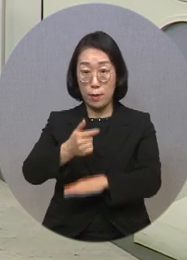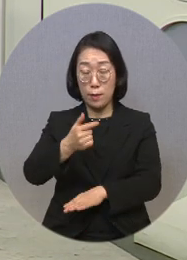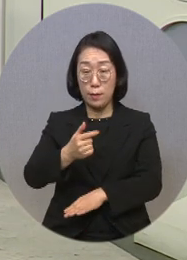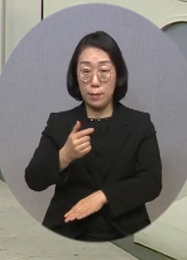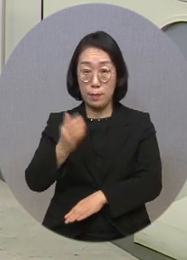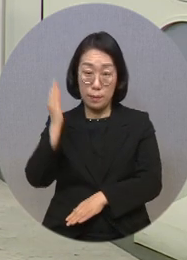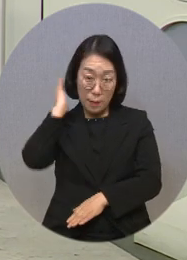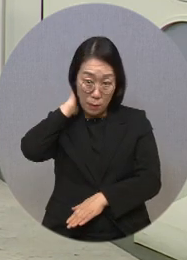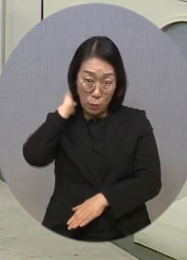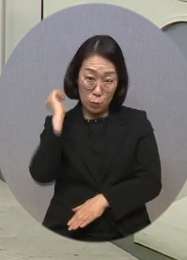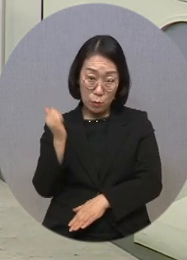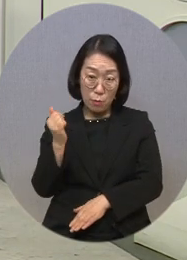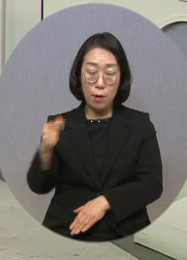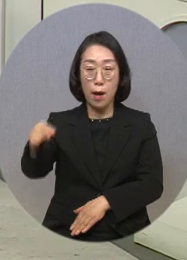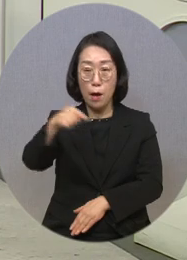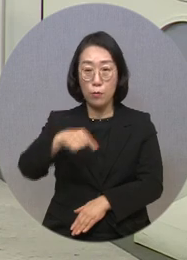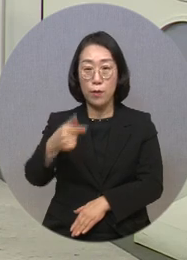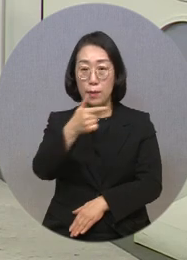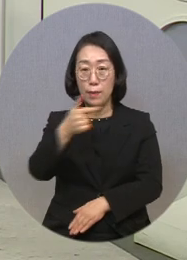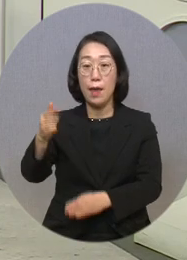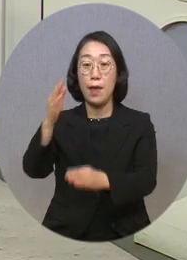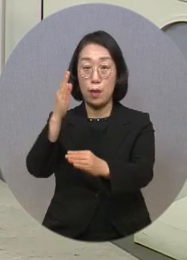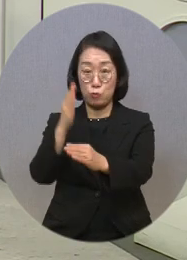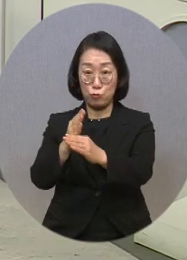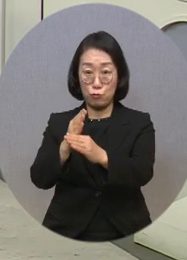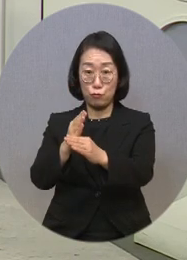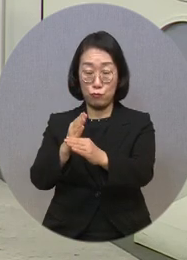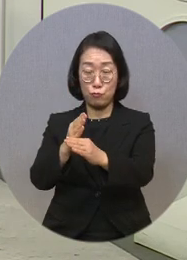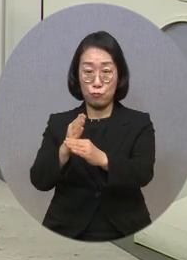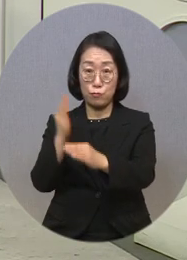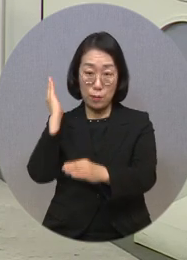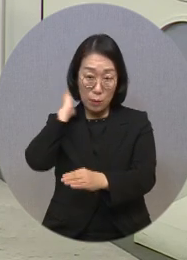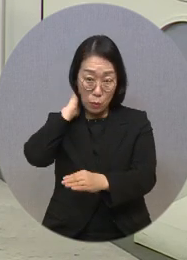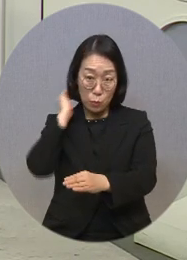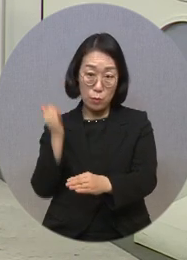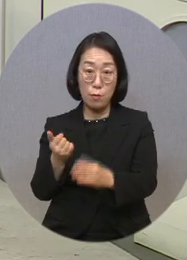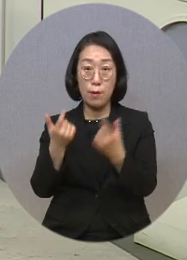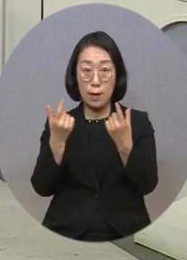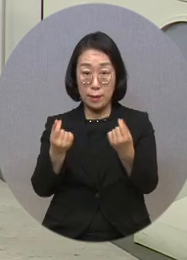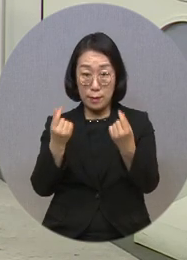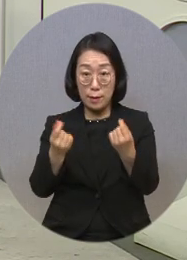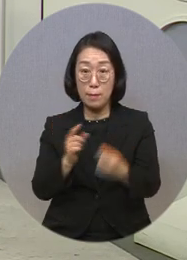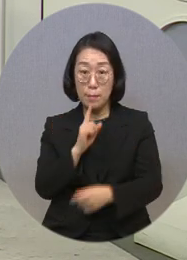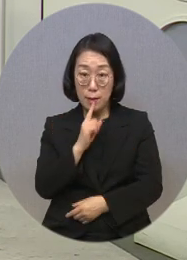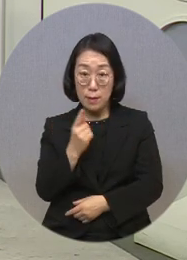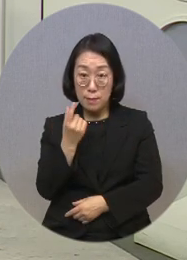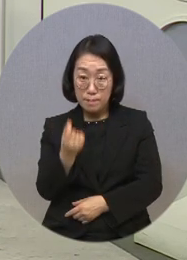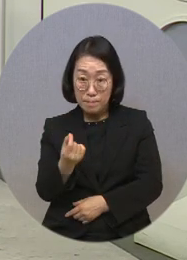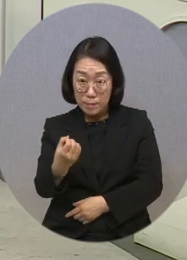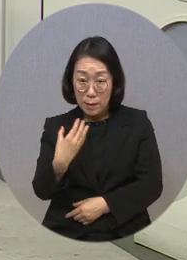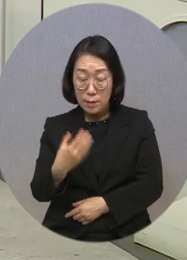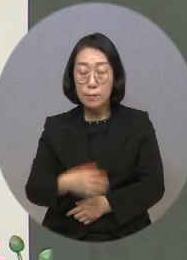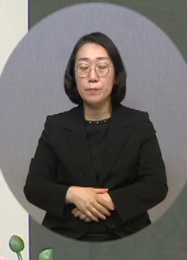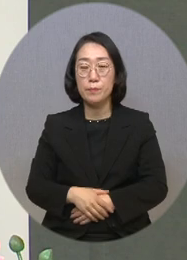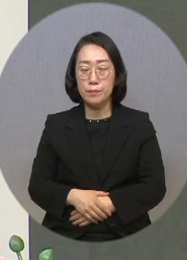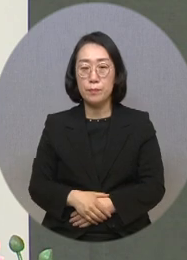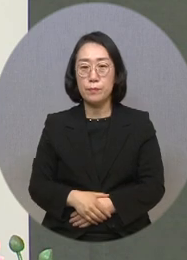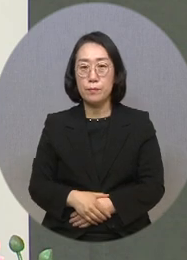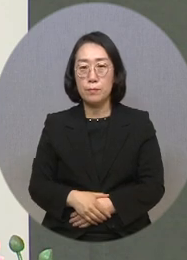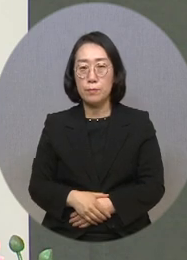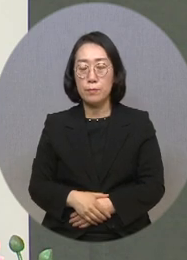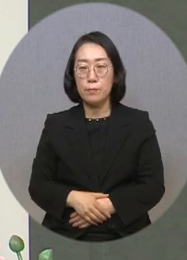그래도 김대중 대통령을 꼽을 수가 있다. 있지 않냐 이런 말씀을 주신 것 같은데